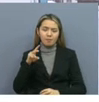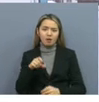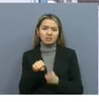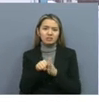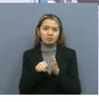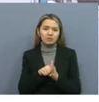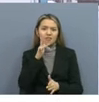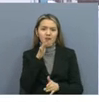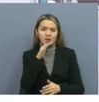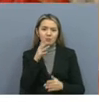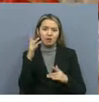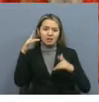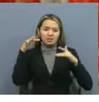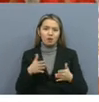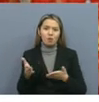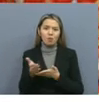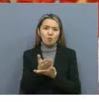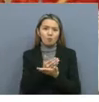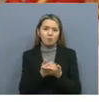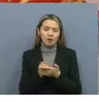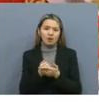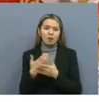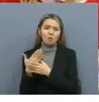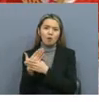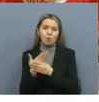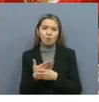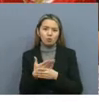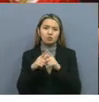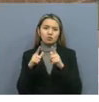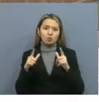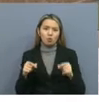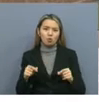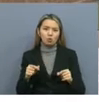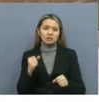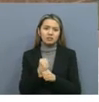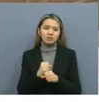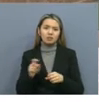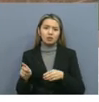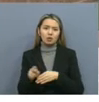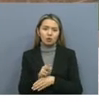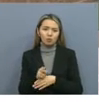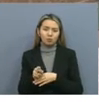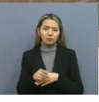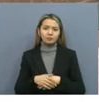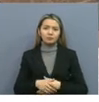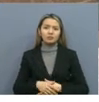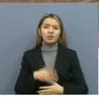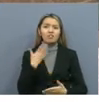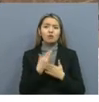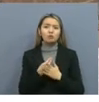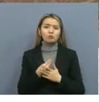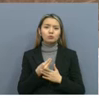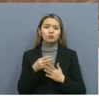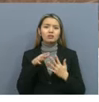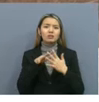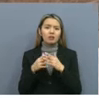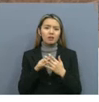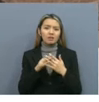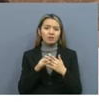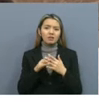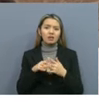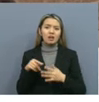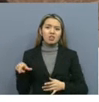қарын тазалап, шағын мәдениет үйі мен мектепке демеушілік ету қалыптасқан дәстүр. Әлеуметтік жағын ойлап, мына өз еліне биыл мынау жолды